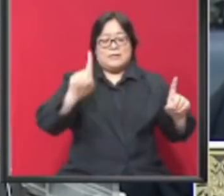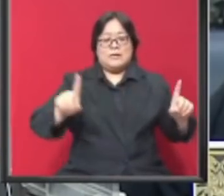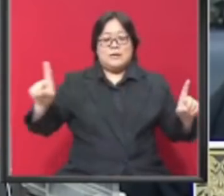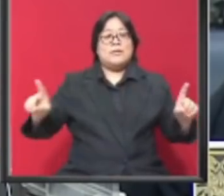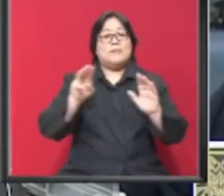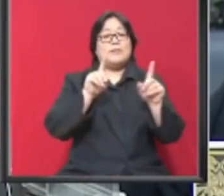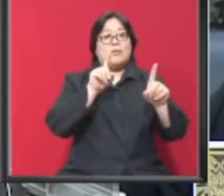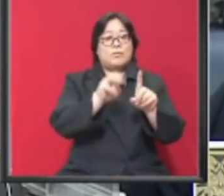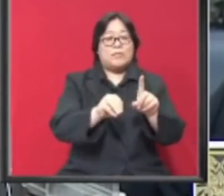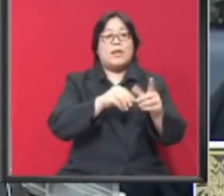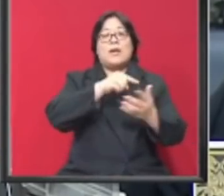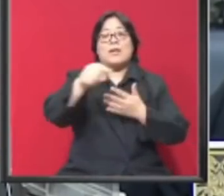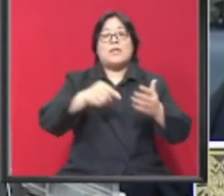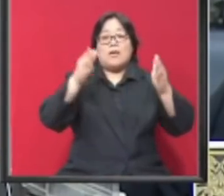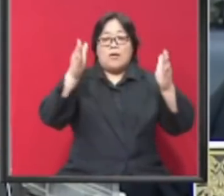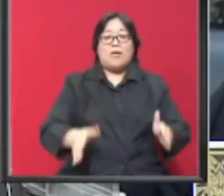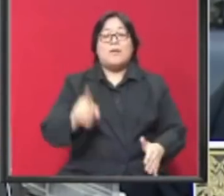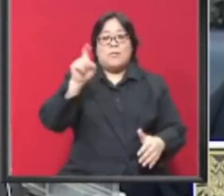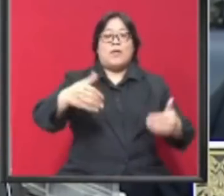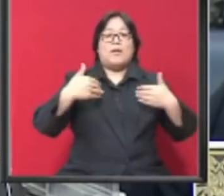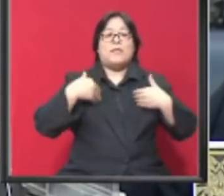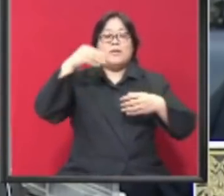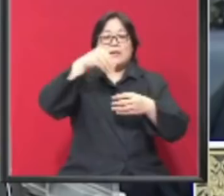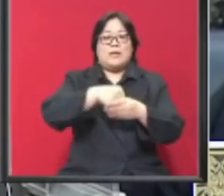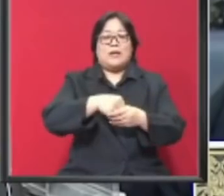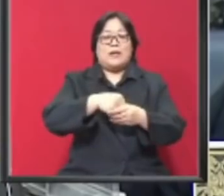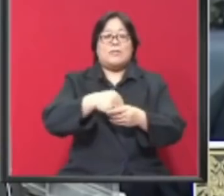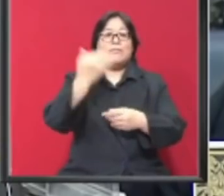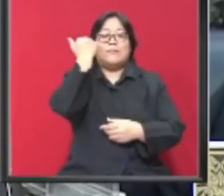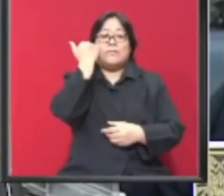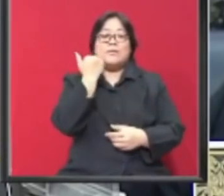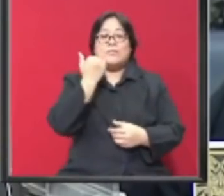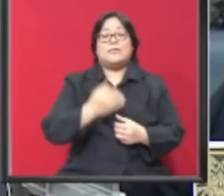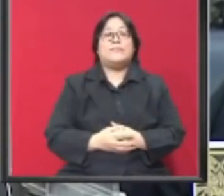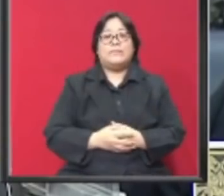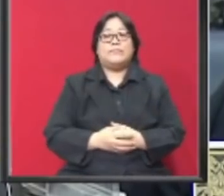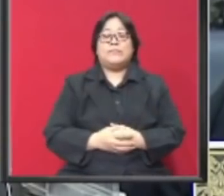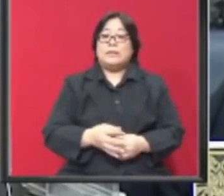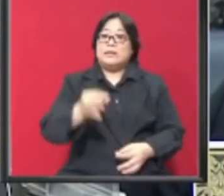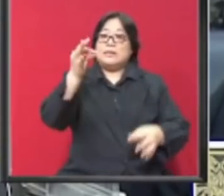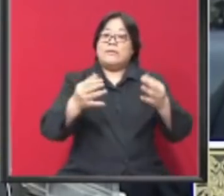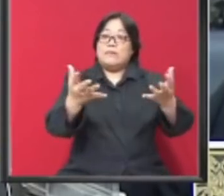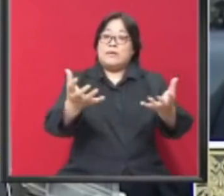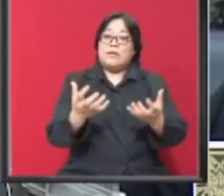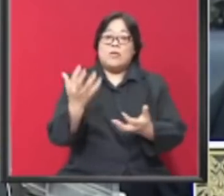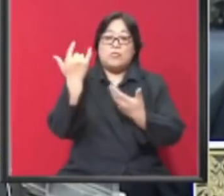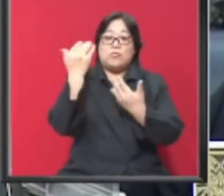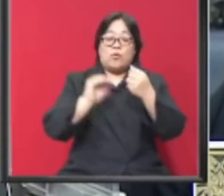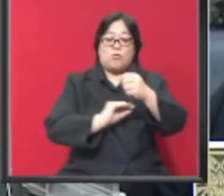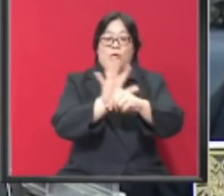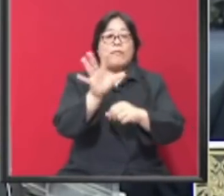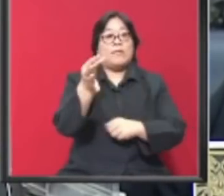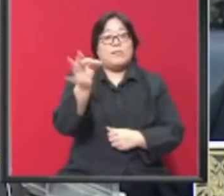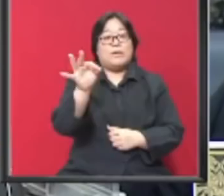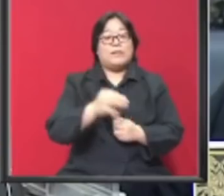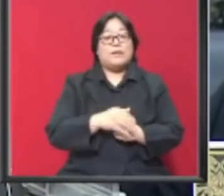satu meter antara mereka yang perlu berada semasa perbicaraan Jika Nak nanti kubisme